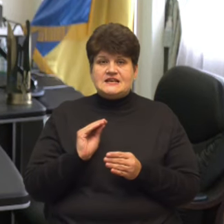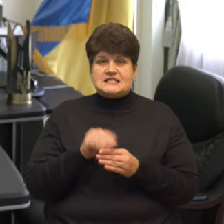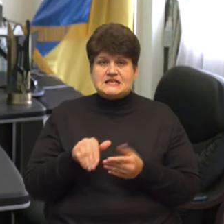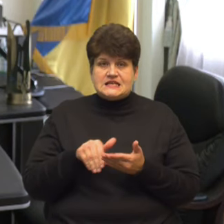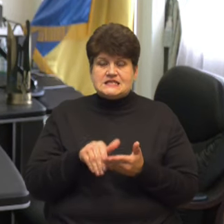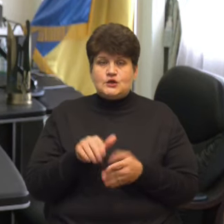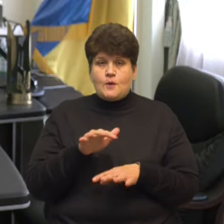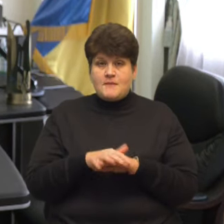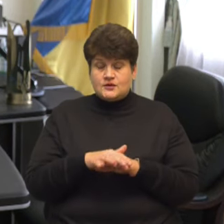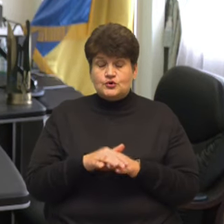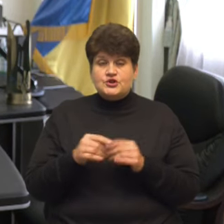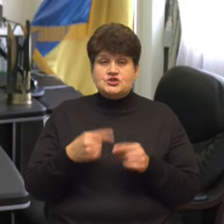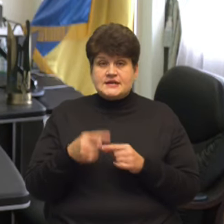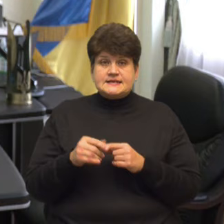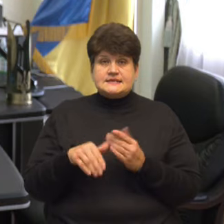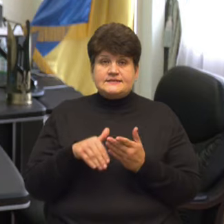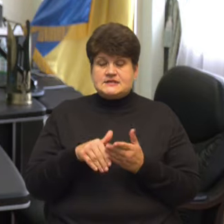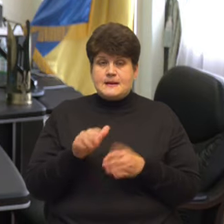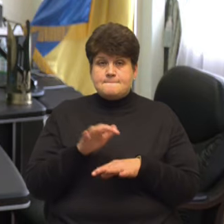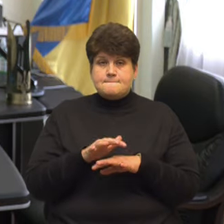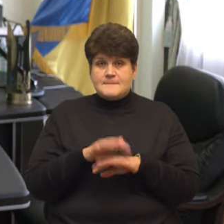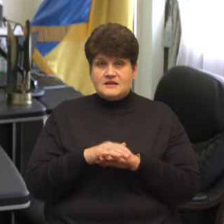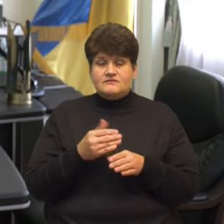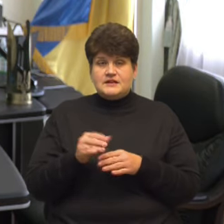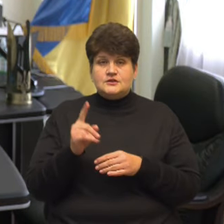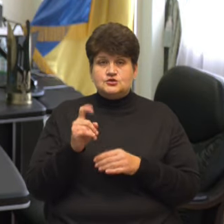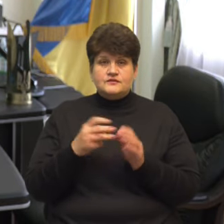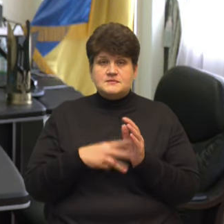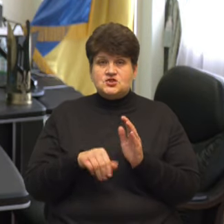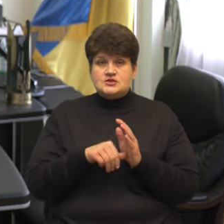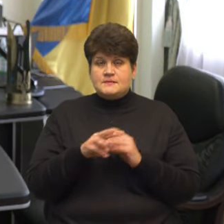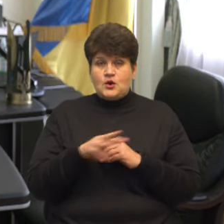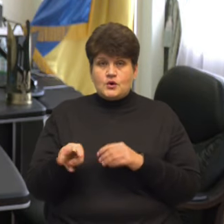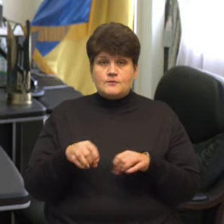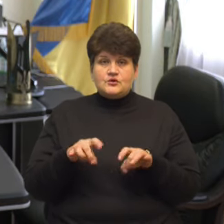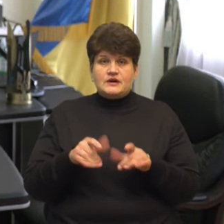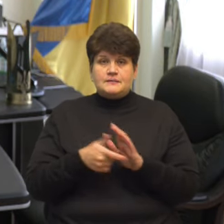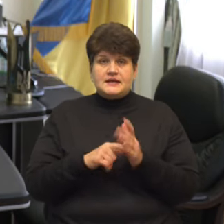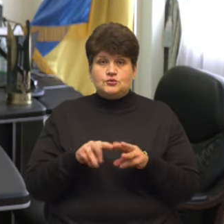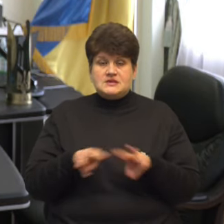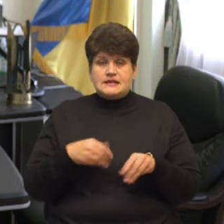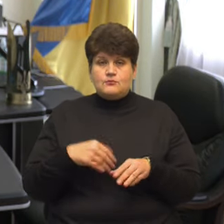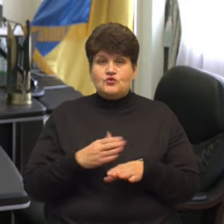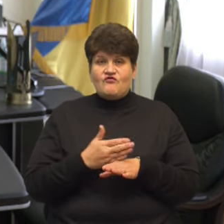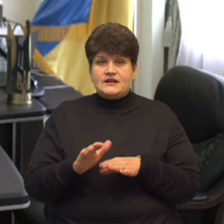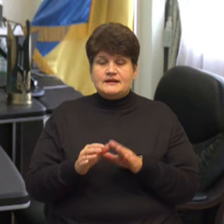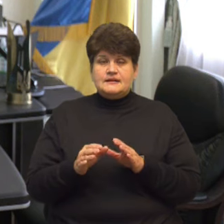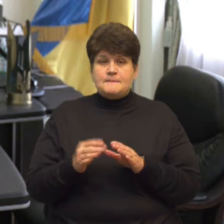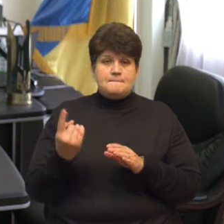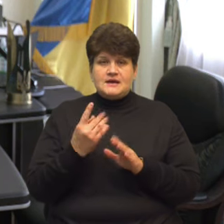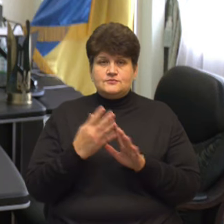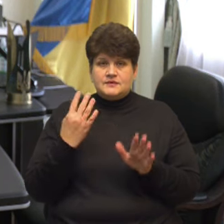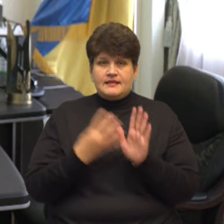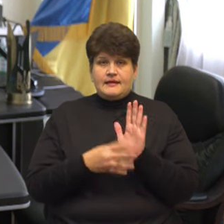Європейський інвестиційний банк виділила 186 млн постановою Кабінету Міністрів нам було виділено першочергових